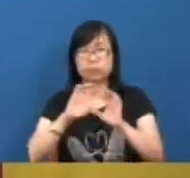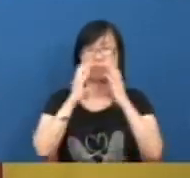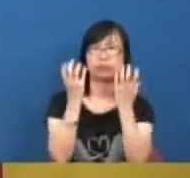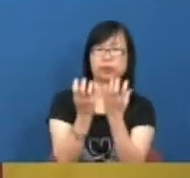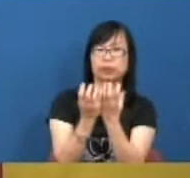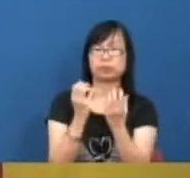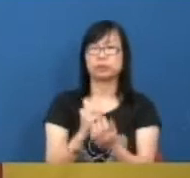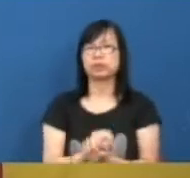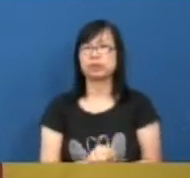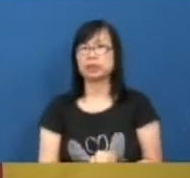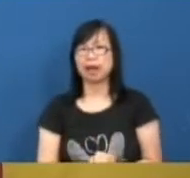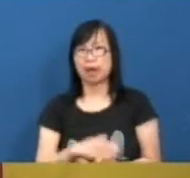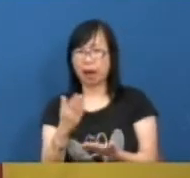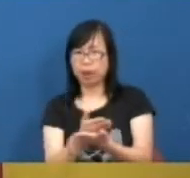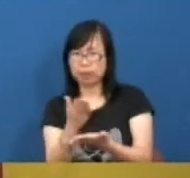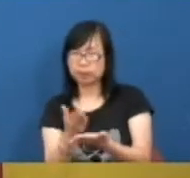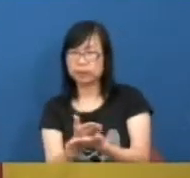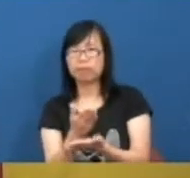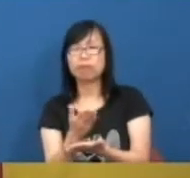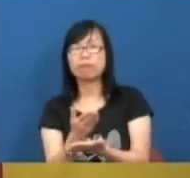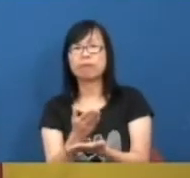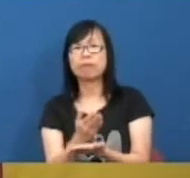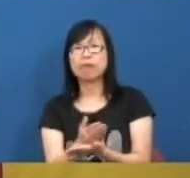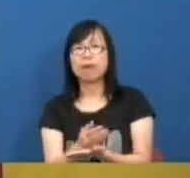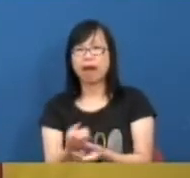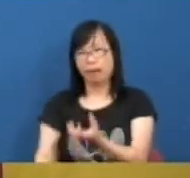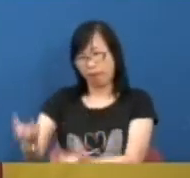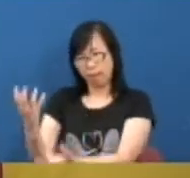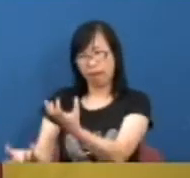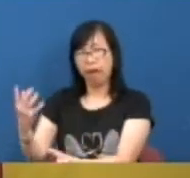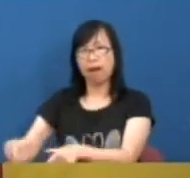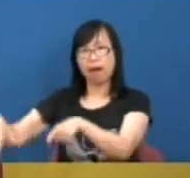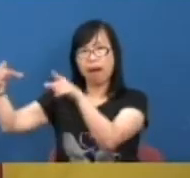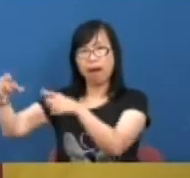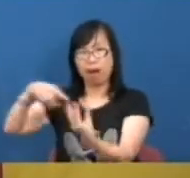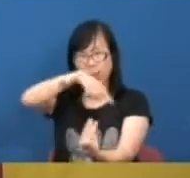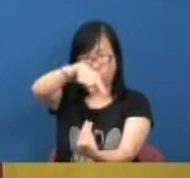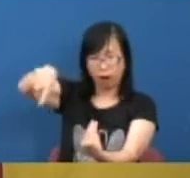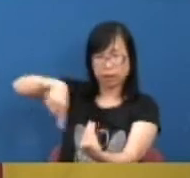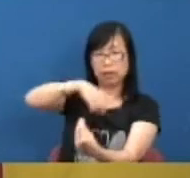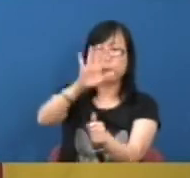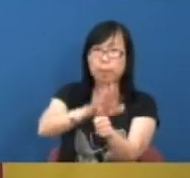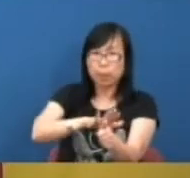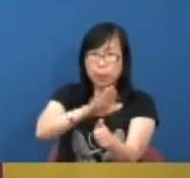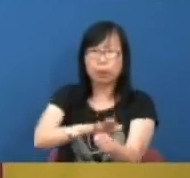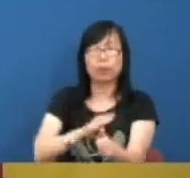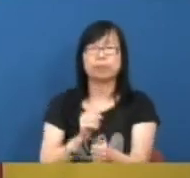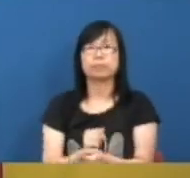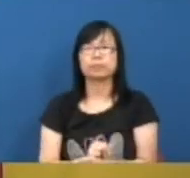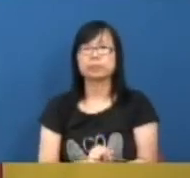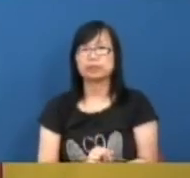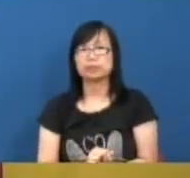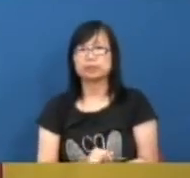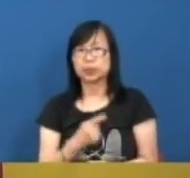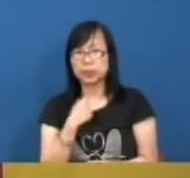考察呢個焚化爐啊、環境 嗰個保護嗰方面之外咧，我哋亦都有睇佢去